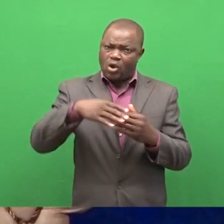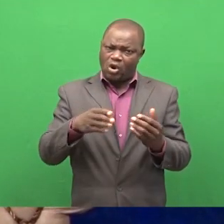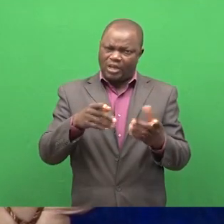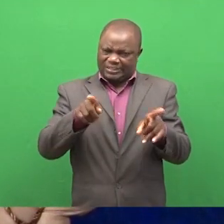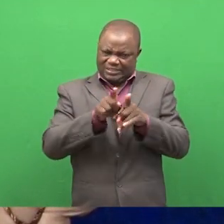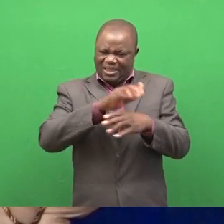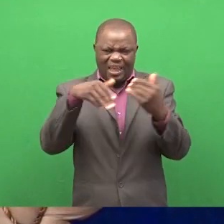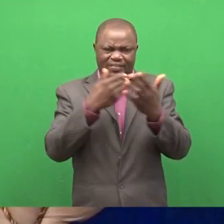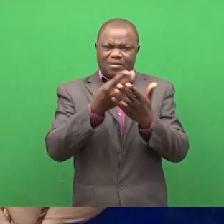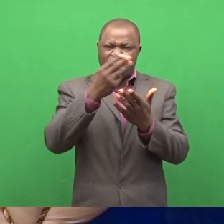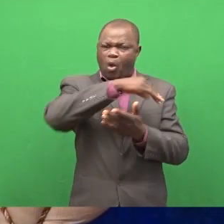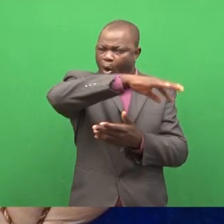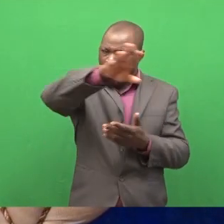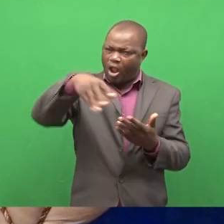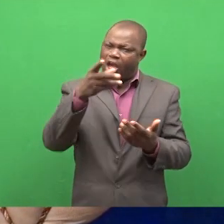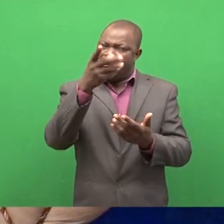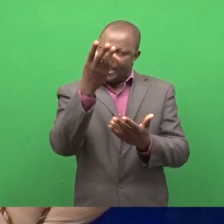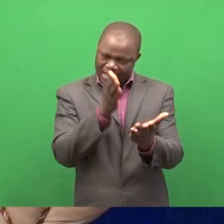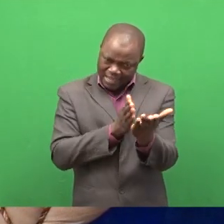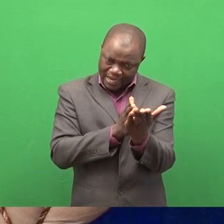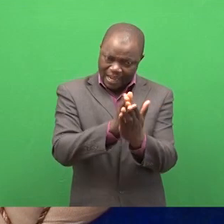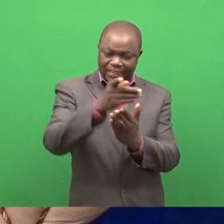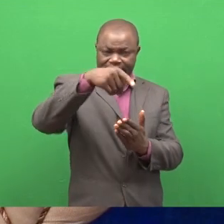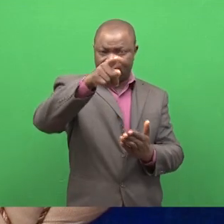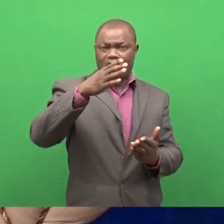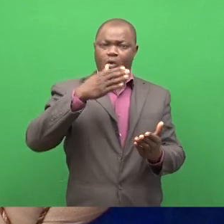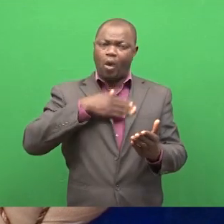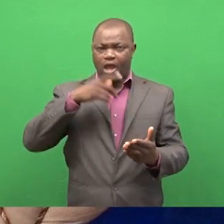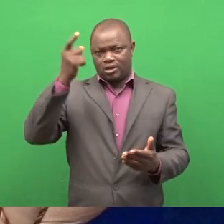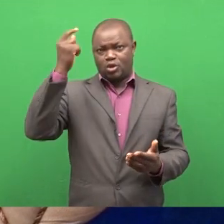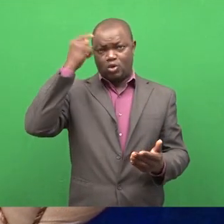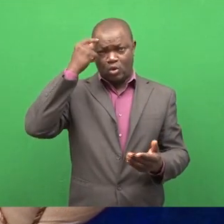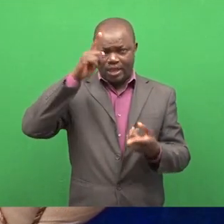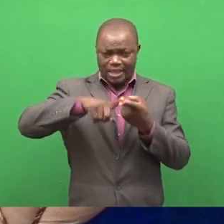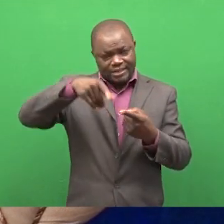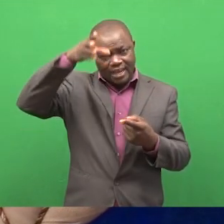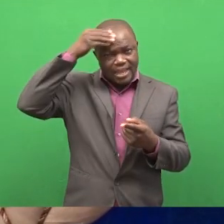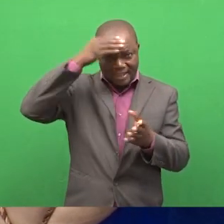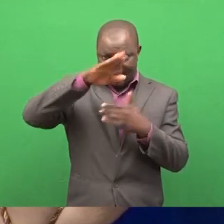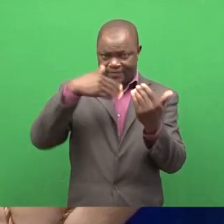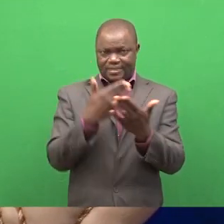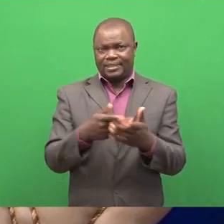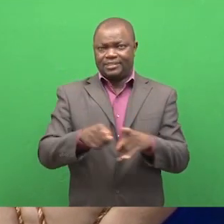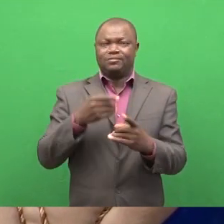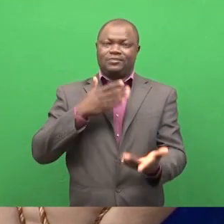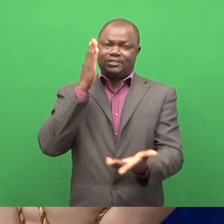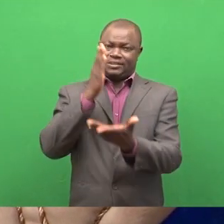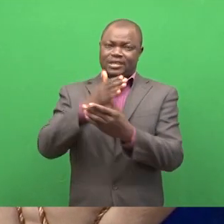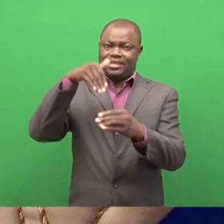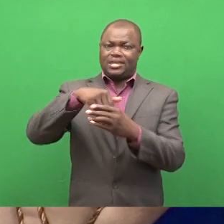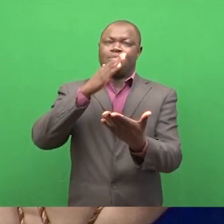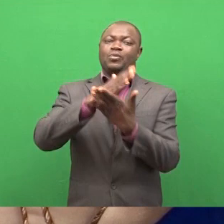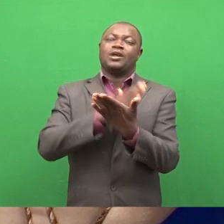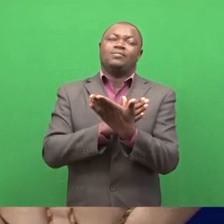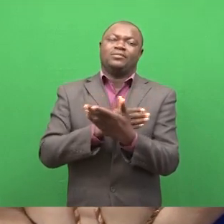mitezo munhu wese ikodzero yake yekuti azive adzidziswe. Ndokutanga kwataita chirongwa kuti